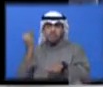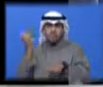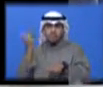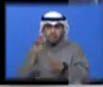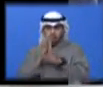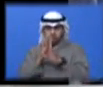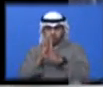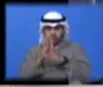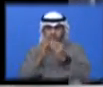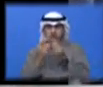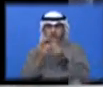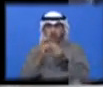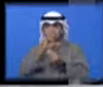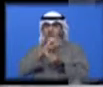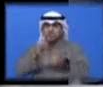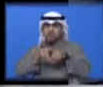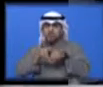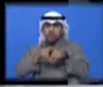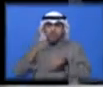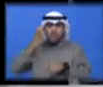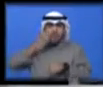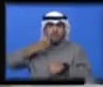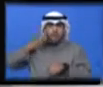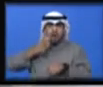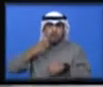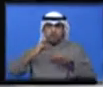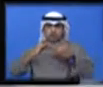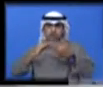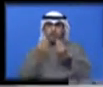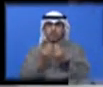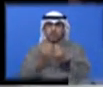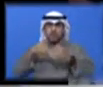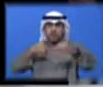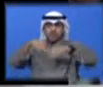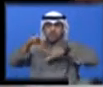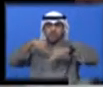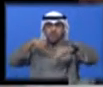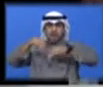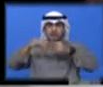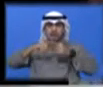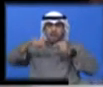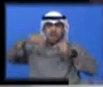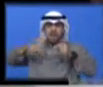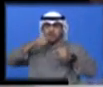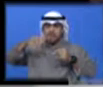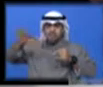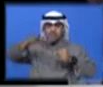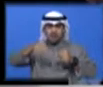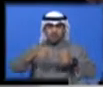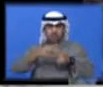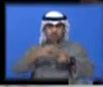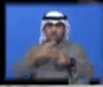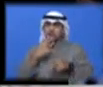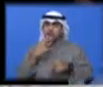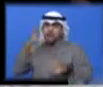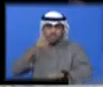الإمارات في شارع الخليج على الهواء مباشرة لمدة 5 ساعات. الإماراتيين والكويتيين ينسجون في هذا الاحتفال، هذه هي